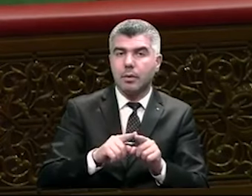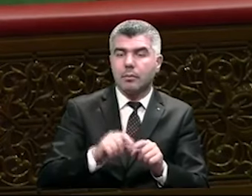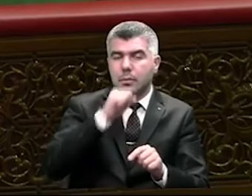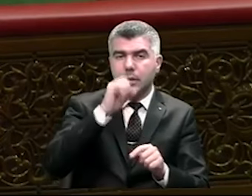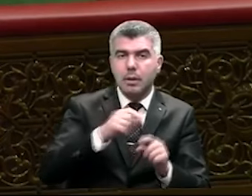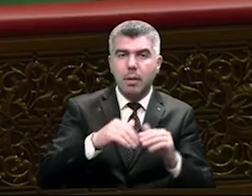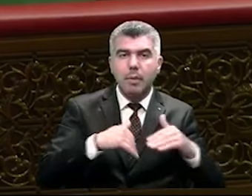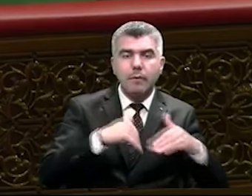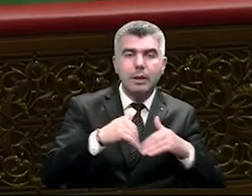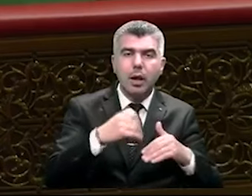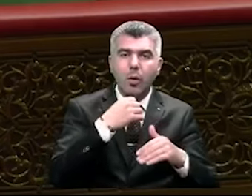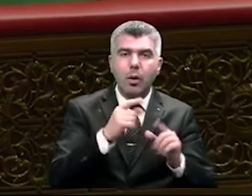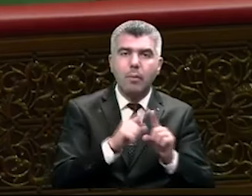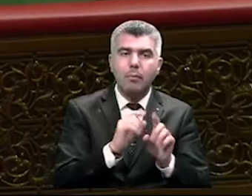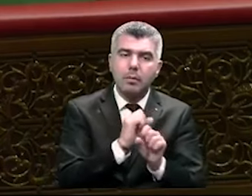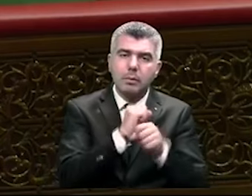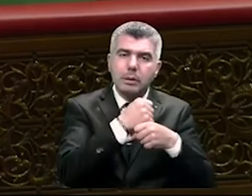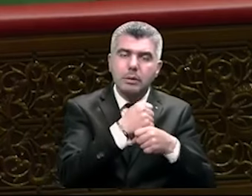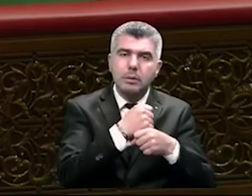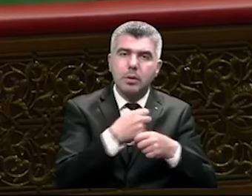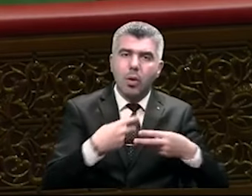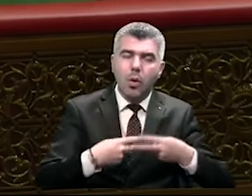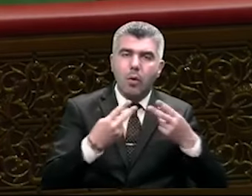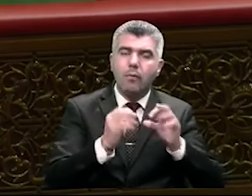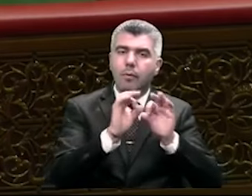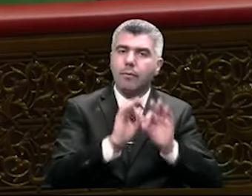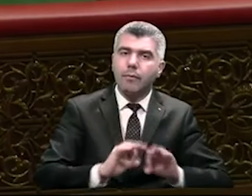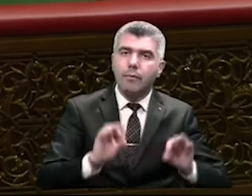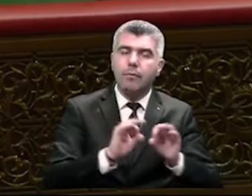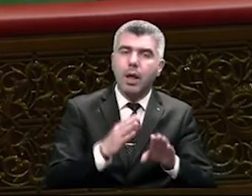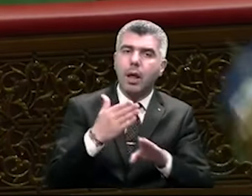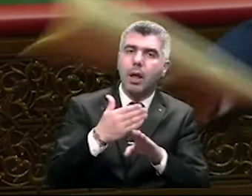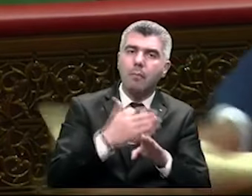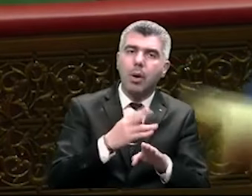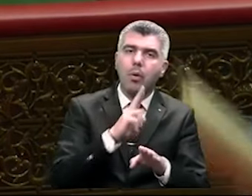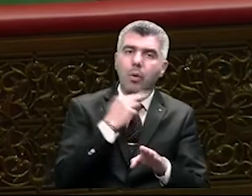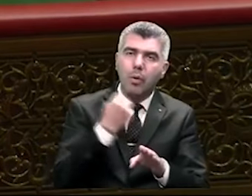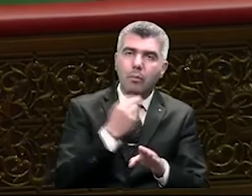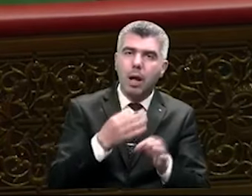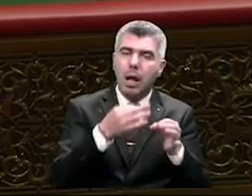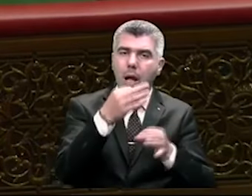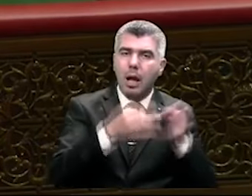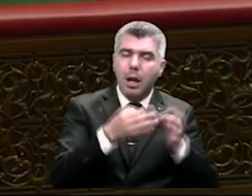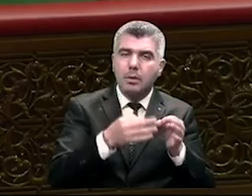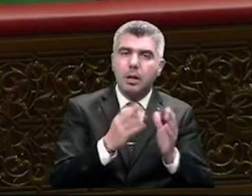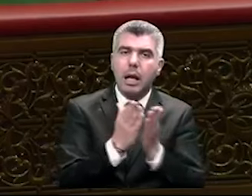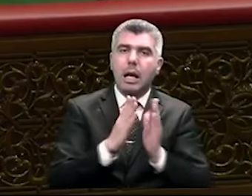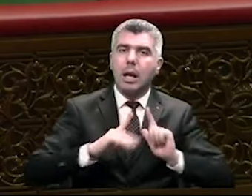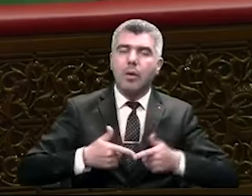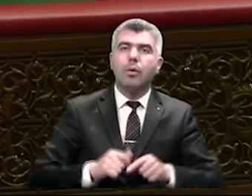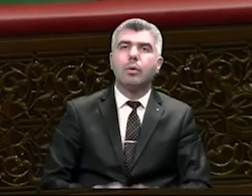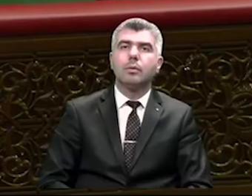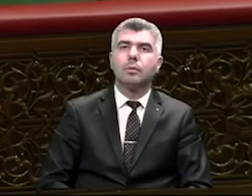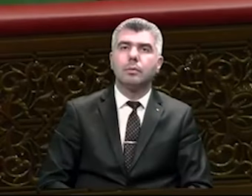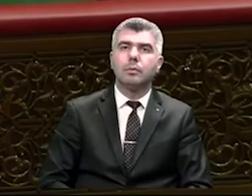شد الحبل وسكب الزيت على النار كيفف ما داروا زملائكم في الحكومه لا في قطاعات العدل لا في قطاعات التربيه الوطنيه